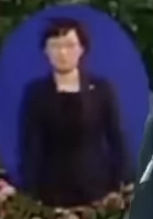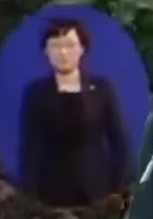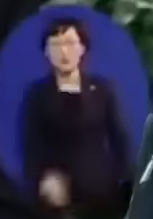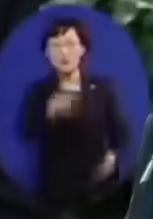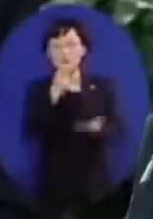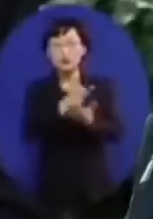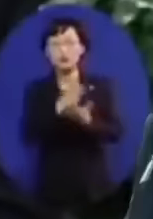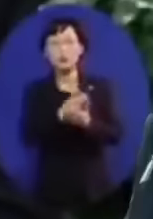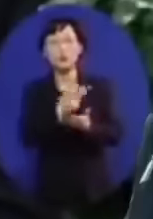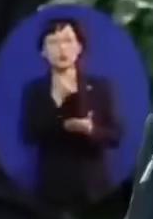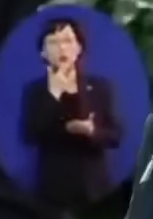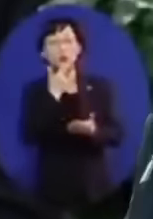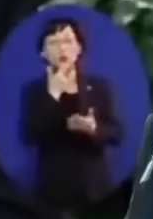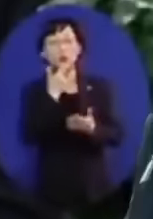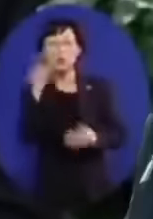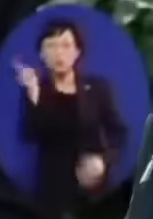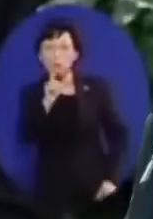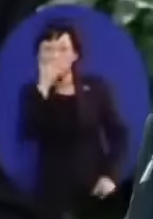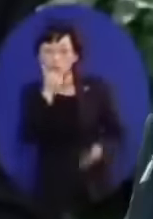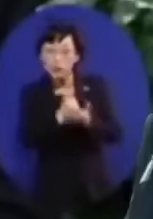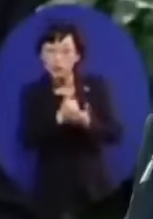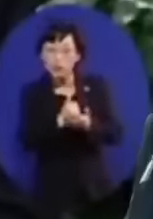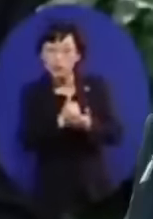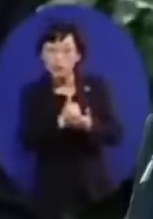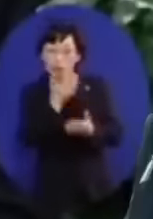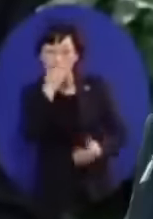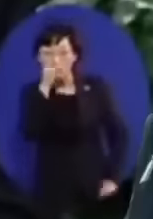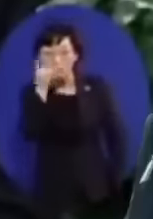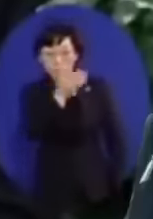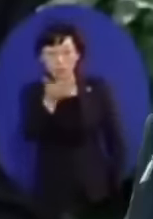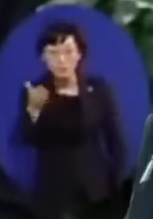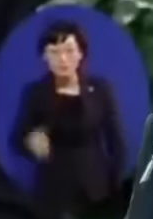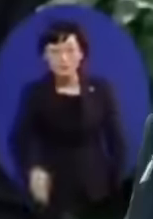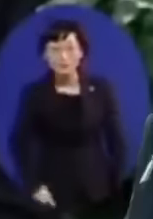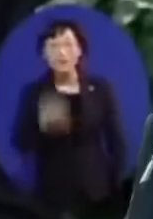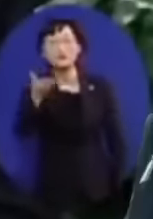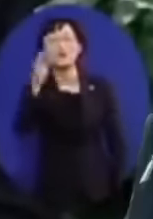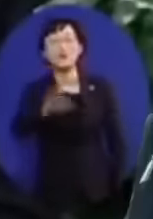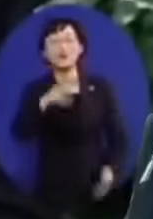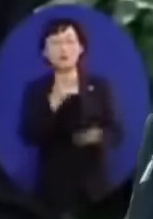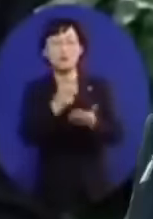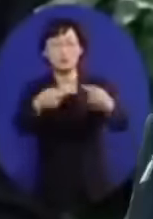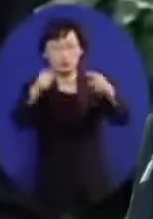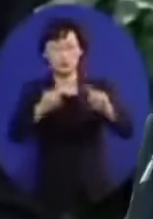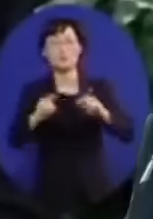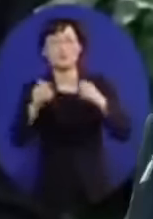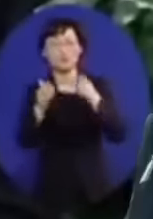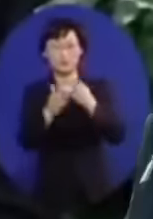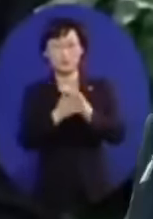율법이 없는데 무슨 죄를 지었습니까? 그러나 율법이 들어오면